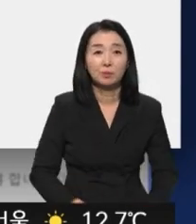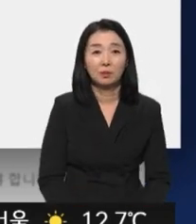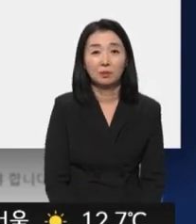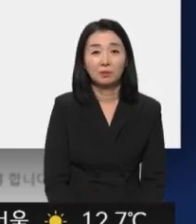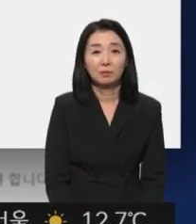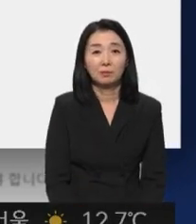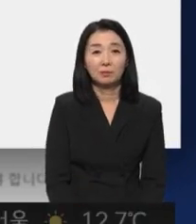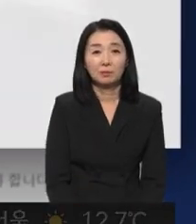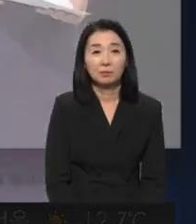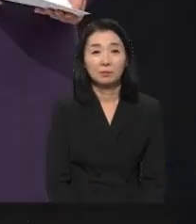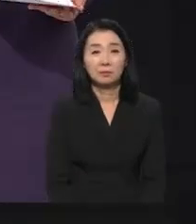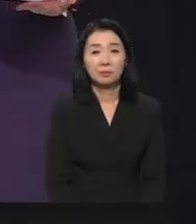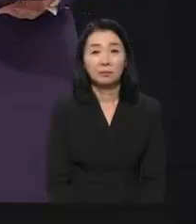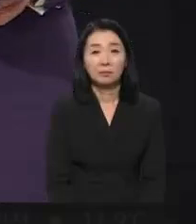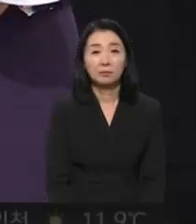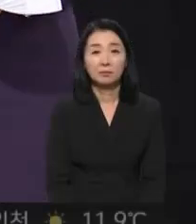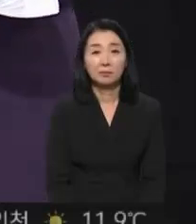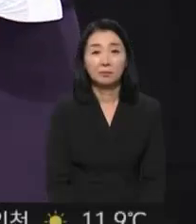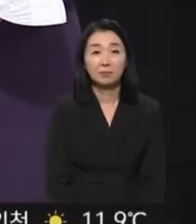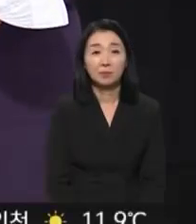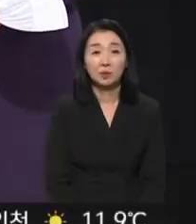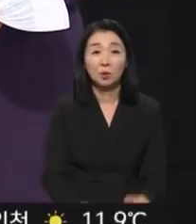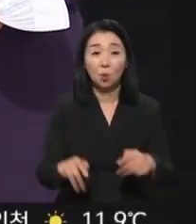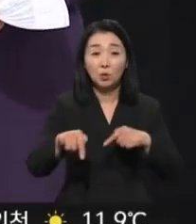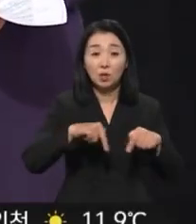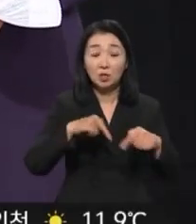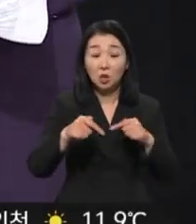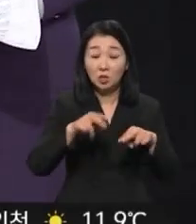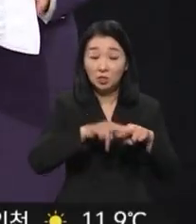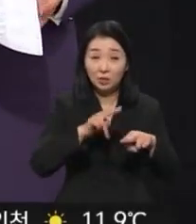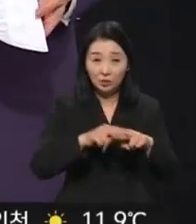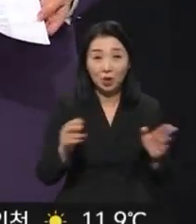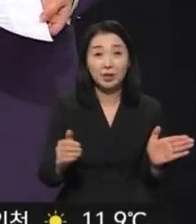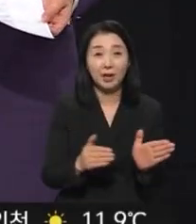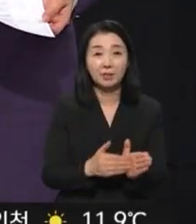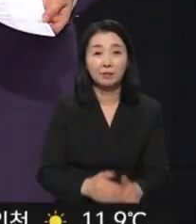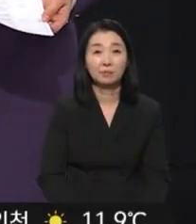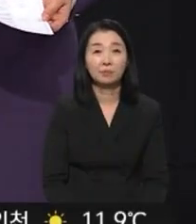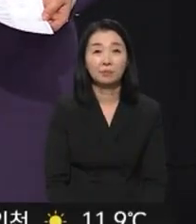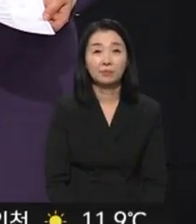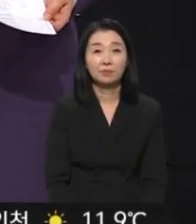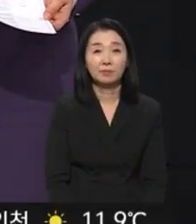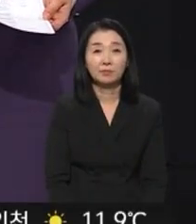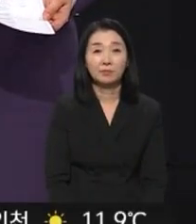필요합니다. 네, 오늘 정치인 해시태그는 여기까지입니다.